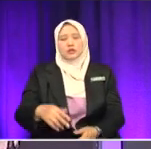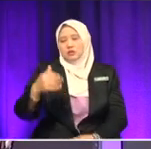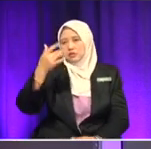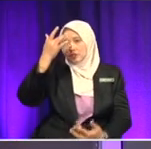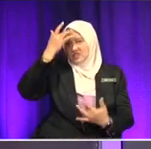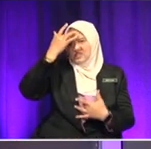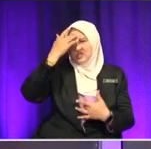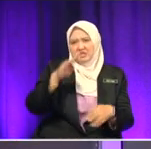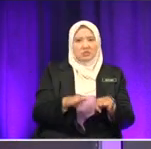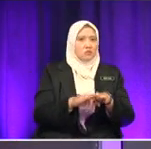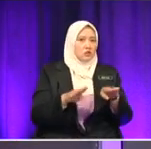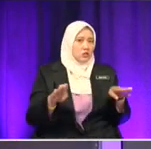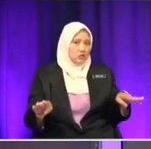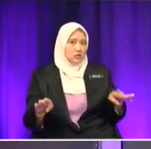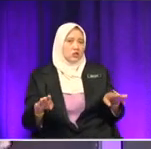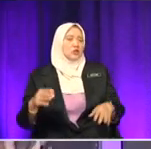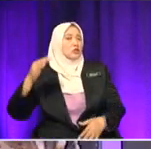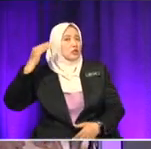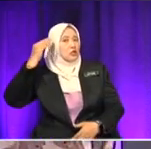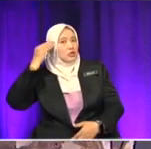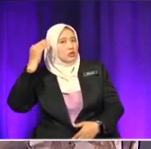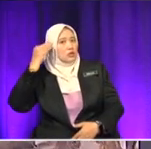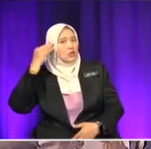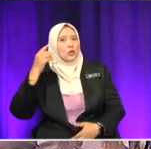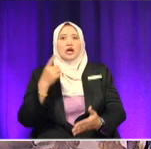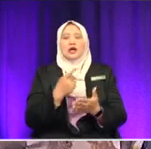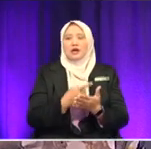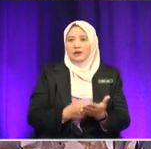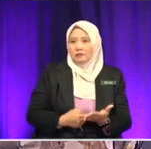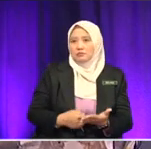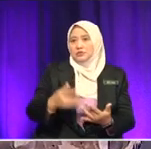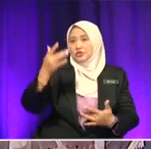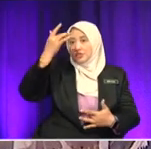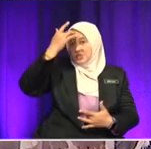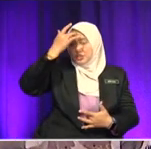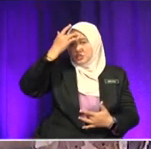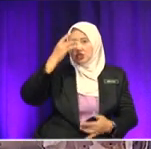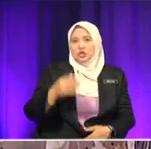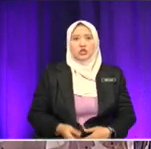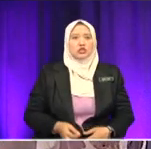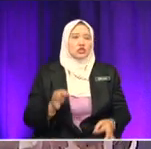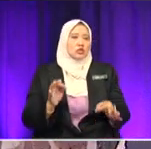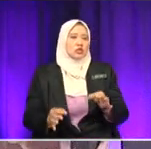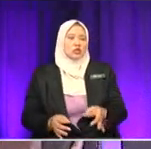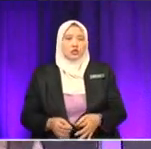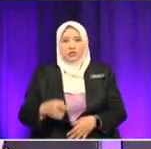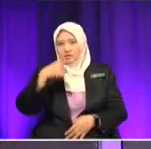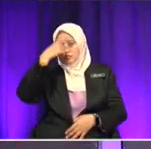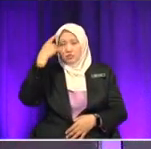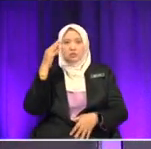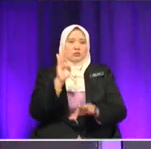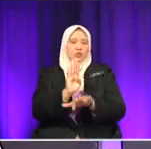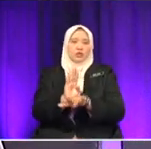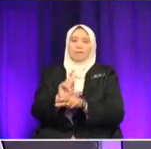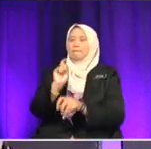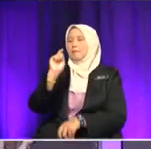itu disebabkan oleh bakteria, disebabkan oleh fungi ataupun disebabkan oleh virus. Sekiranya penyakit itu disebabkan oleh bakteria, kita